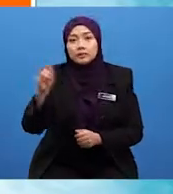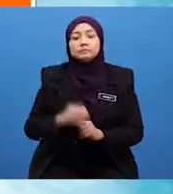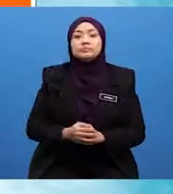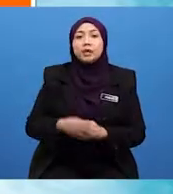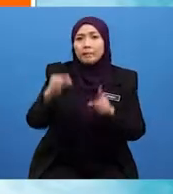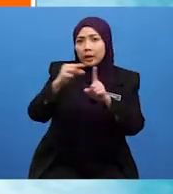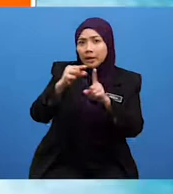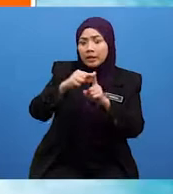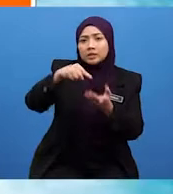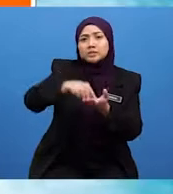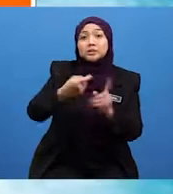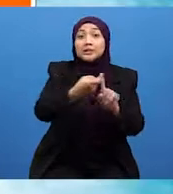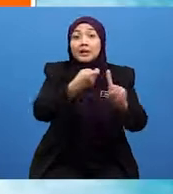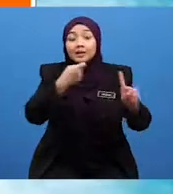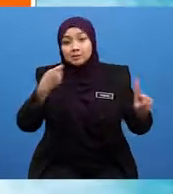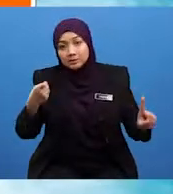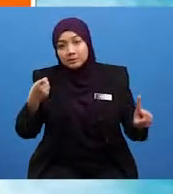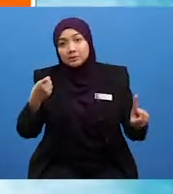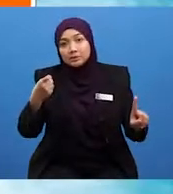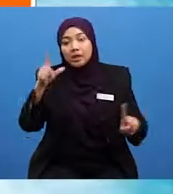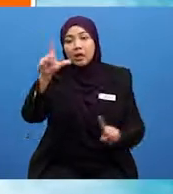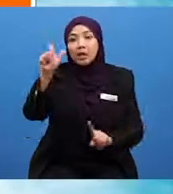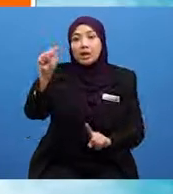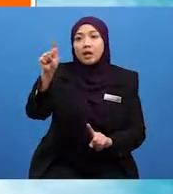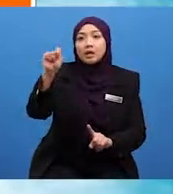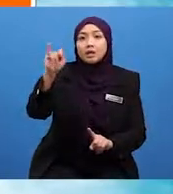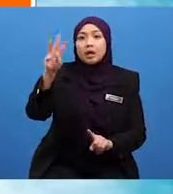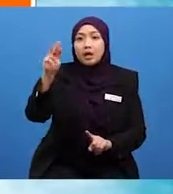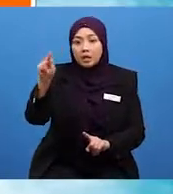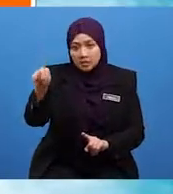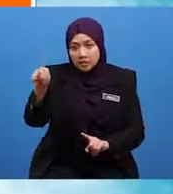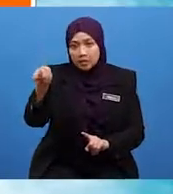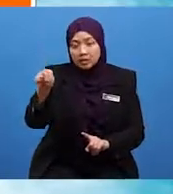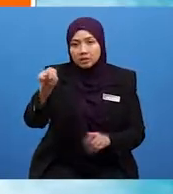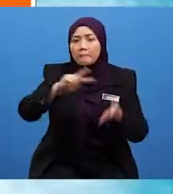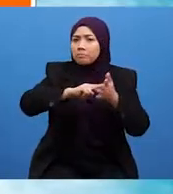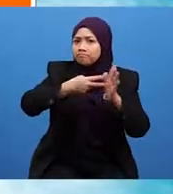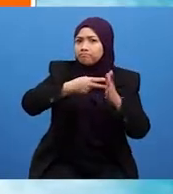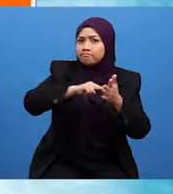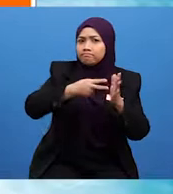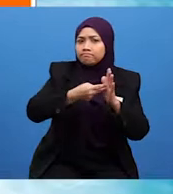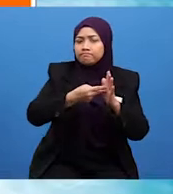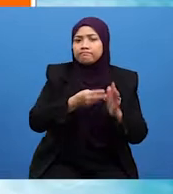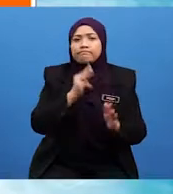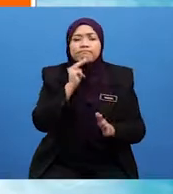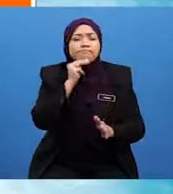Perkataan asid berasal daripada Latin acidus, yang bermaksud masam.